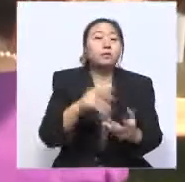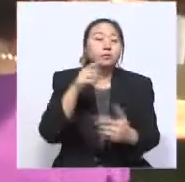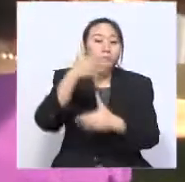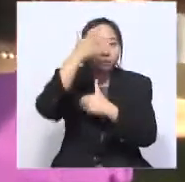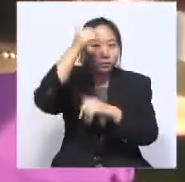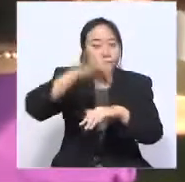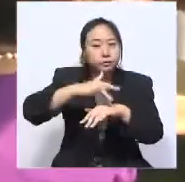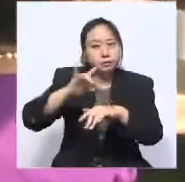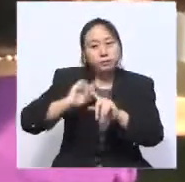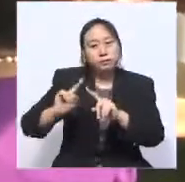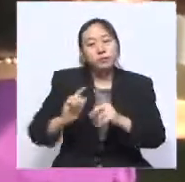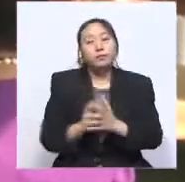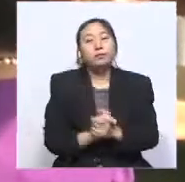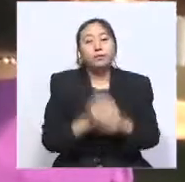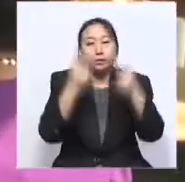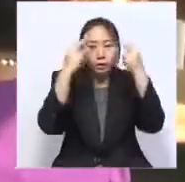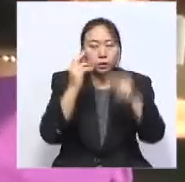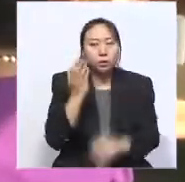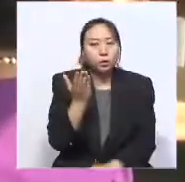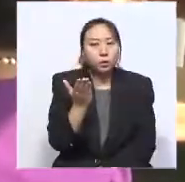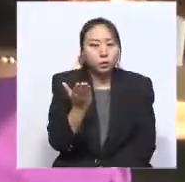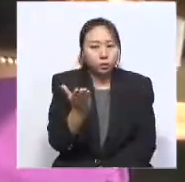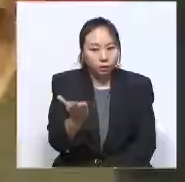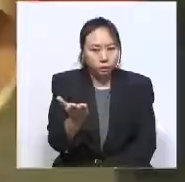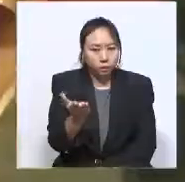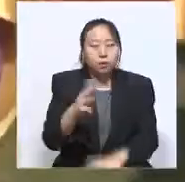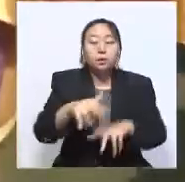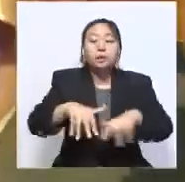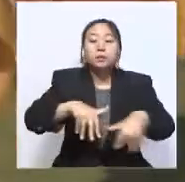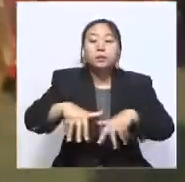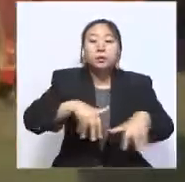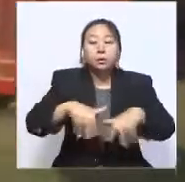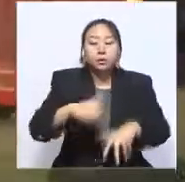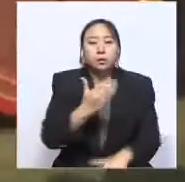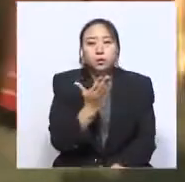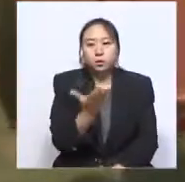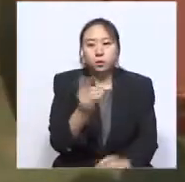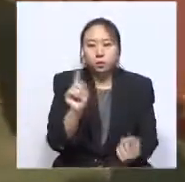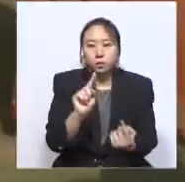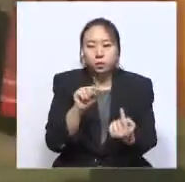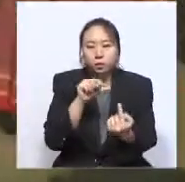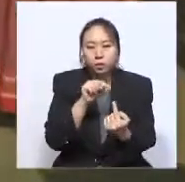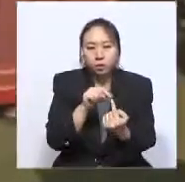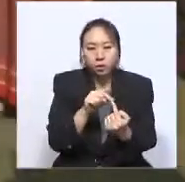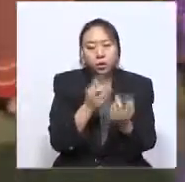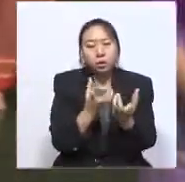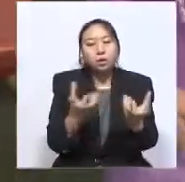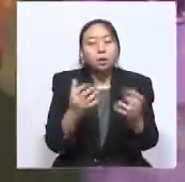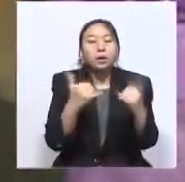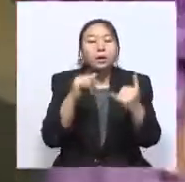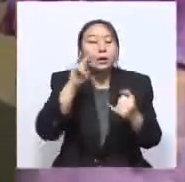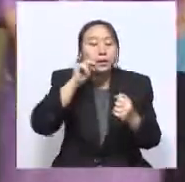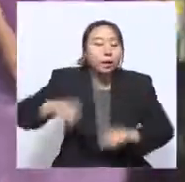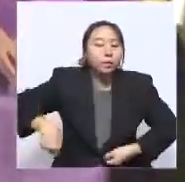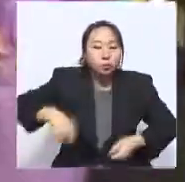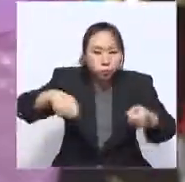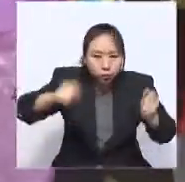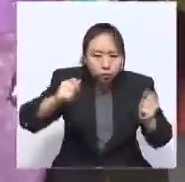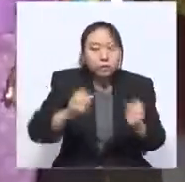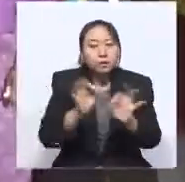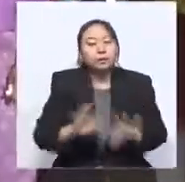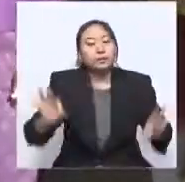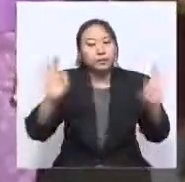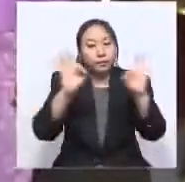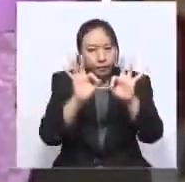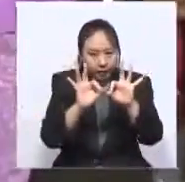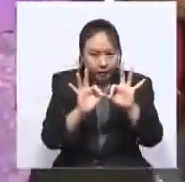ชาตินายกรัฐมนตรียังขอความร่วมมือด้วยนะคะไปยังพี่น้องประชาชนเรื่องของอุปกรณ์ที่เราใช้ในการเล่นน้ำแหละที่ต้อง